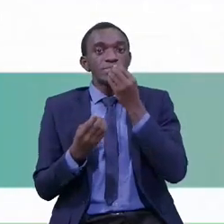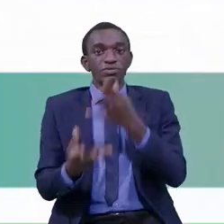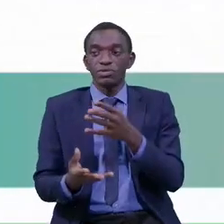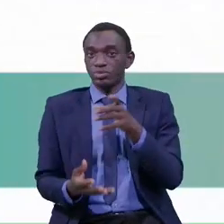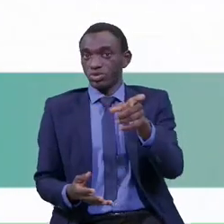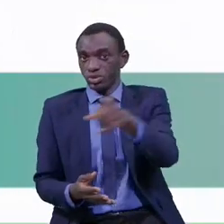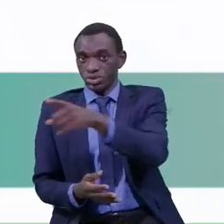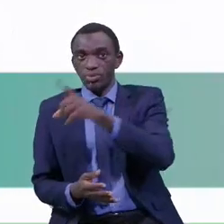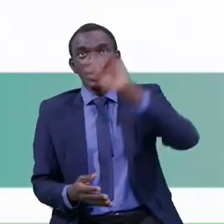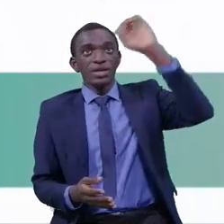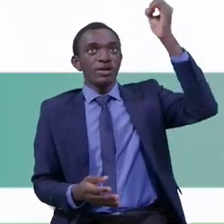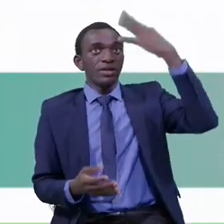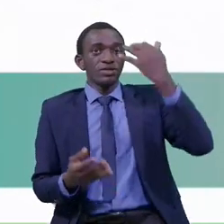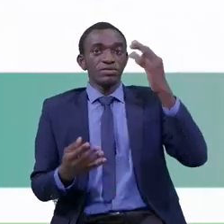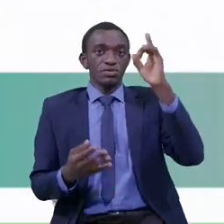te parvient.